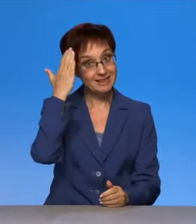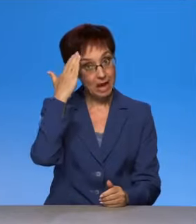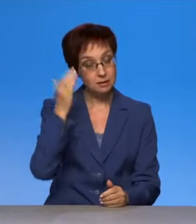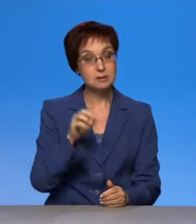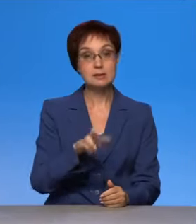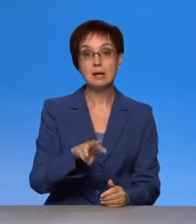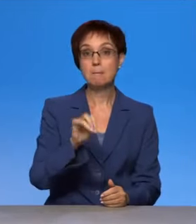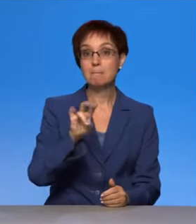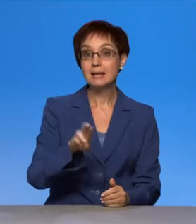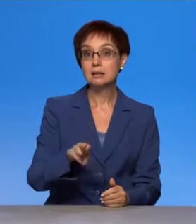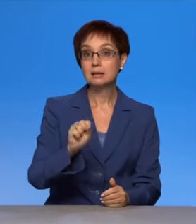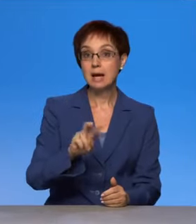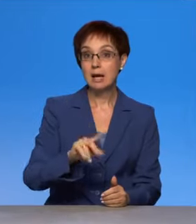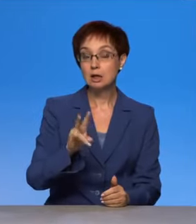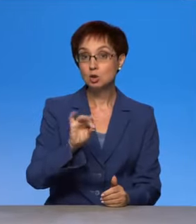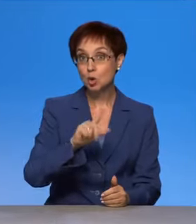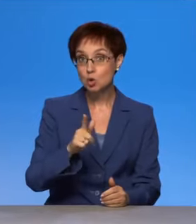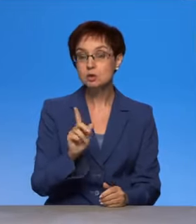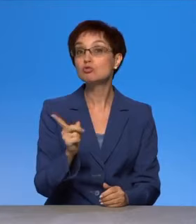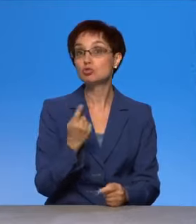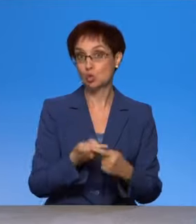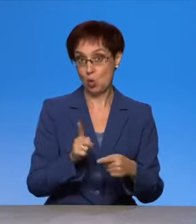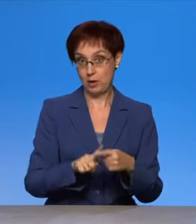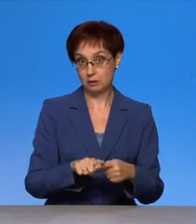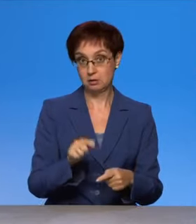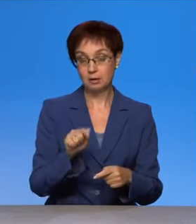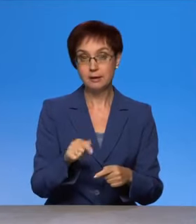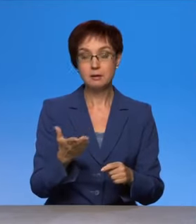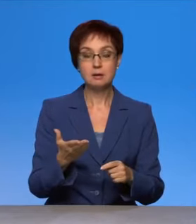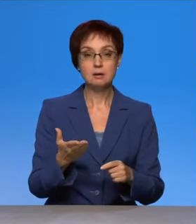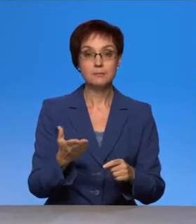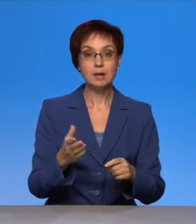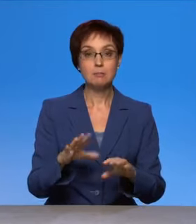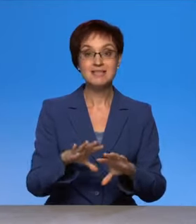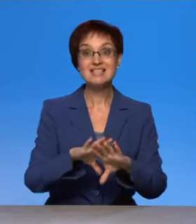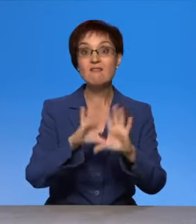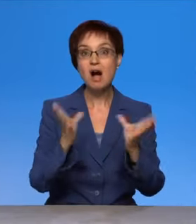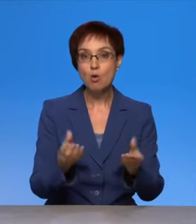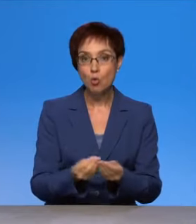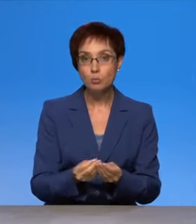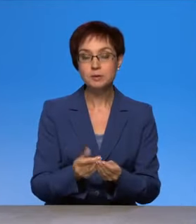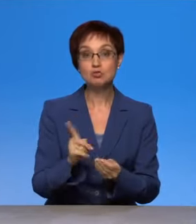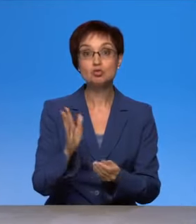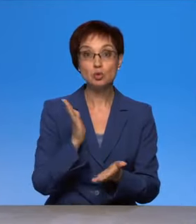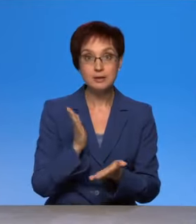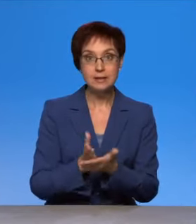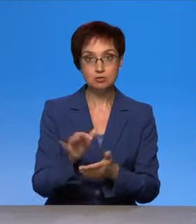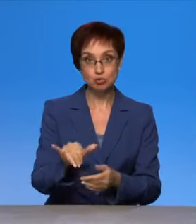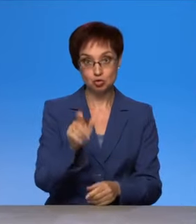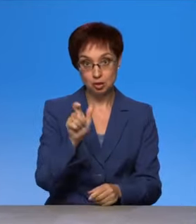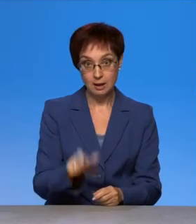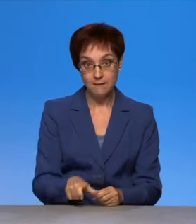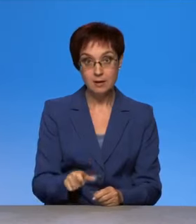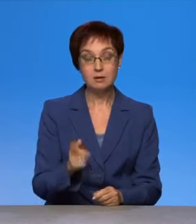Это вот эта вот совокупность всего, что у человека есть, что по итогу определяет его